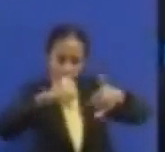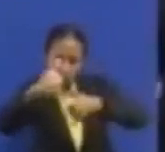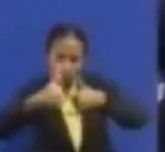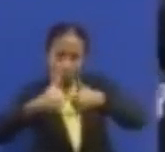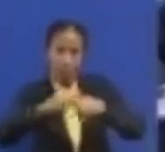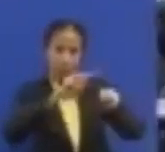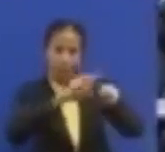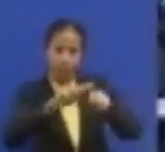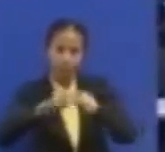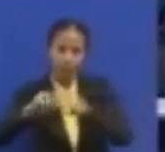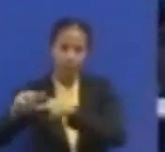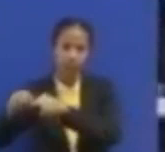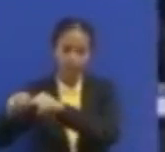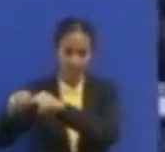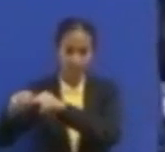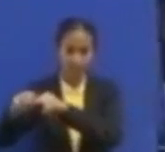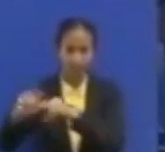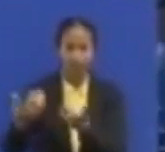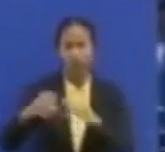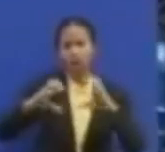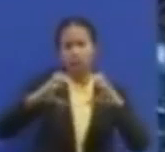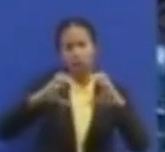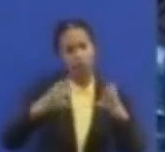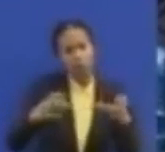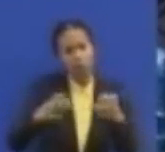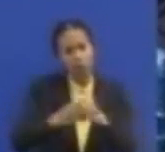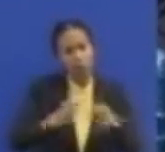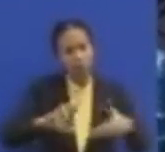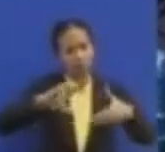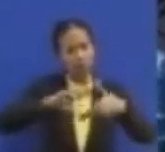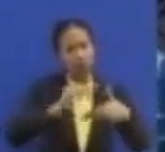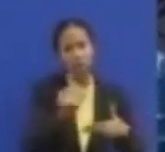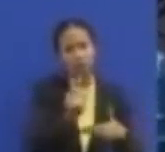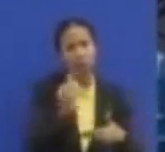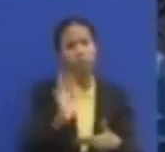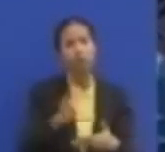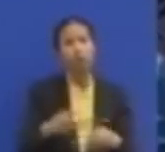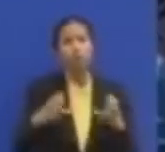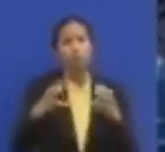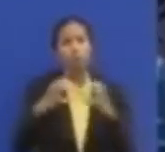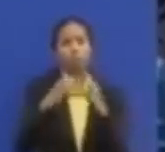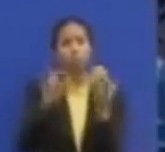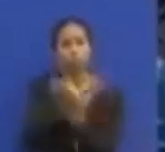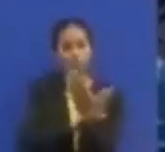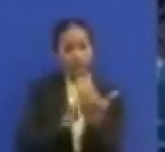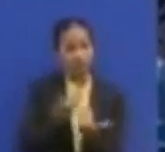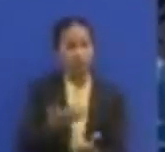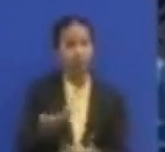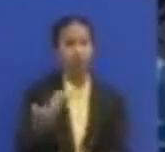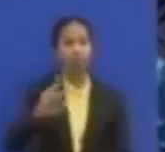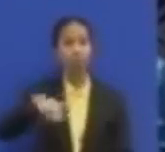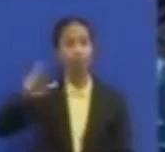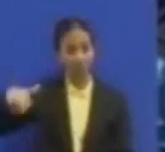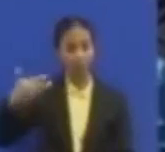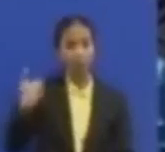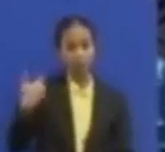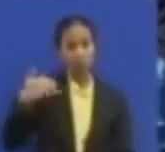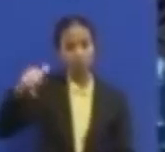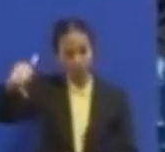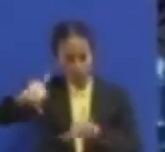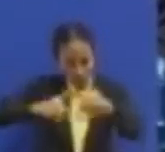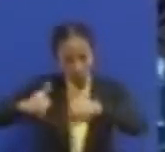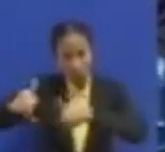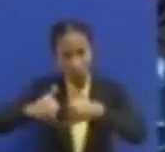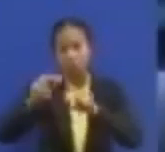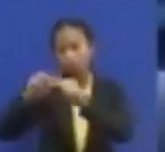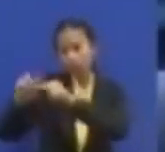ะแต่พรรคพลังประชารัฐเท่านั้นนะคะพรรคเพื่อไทยก็ทยอยเดินทางเข้ามาในห้องประชุมใหญ่แห่งนี้เรียบร้อยแล้ว